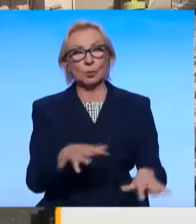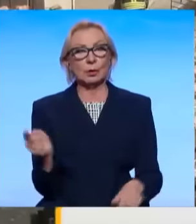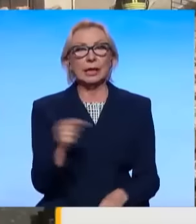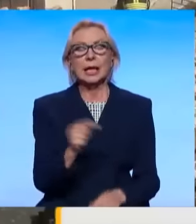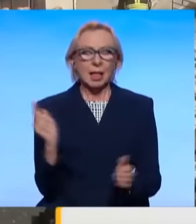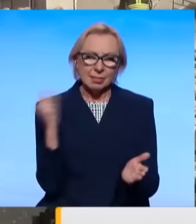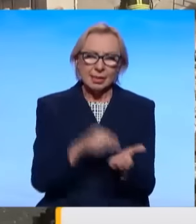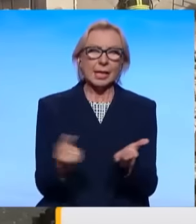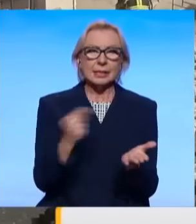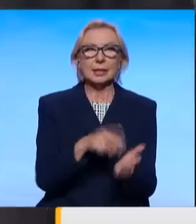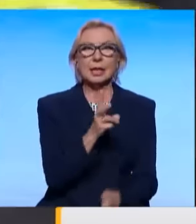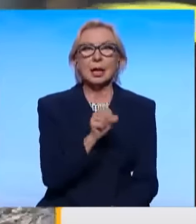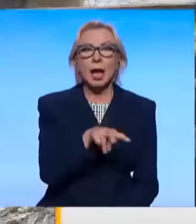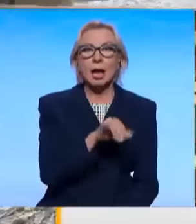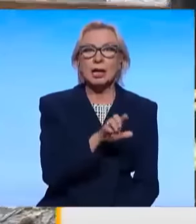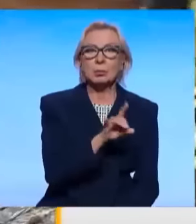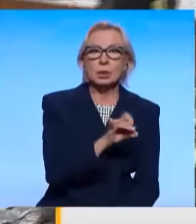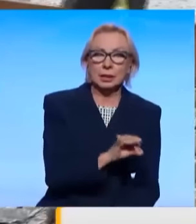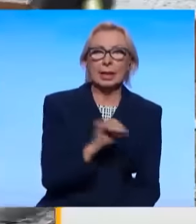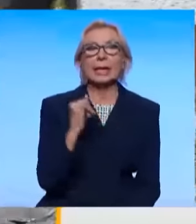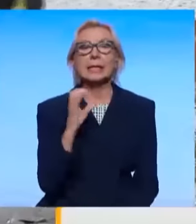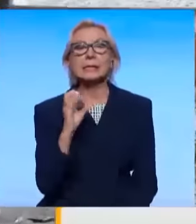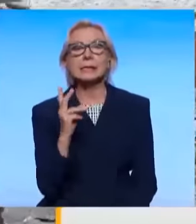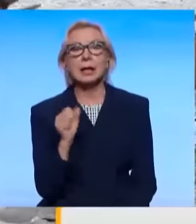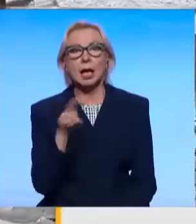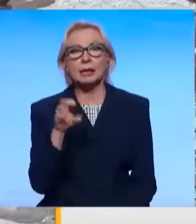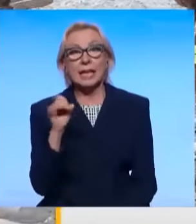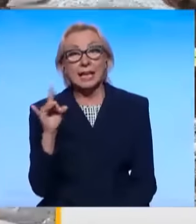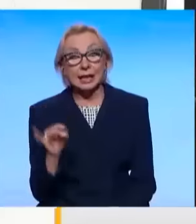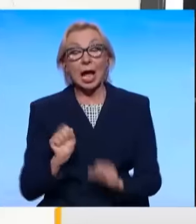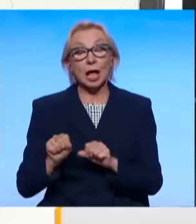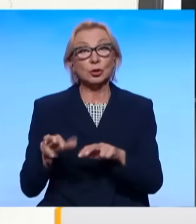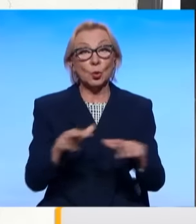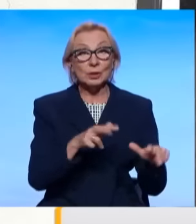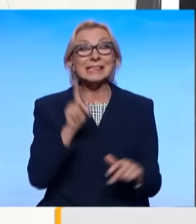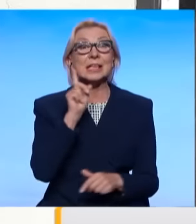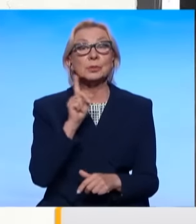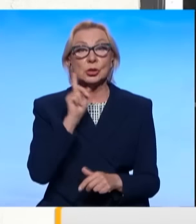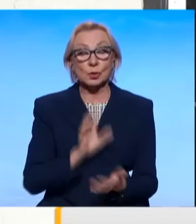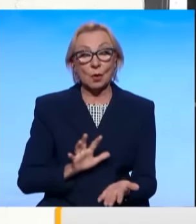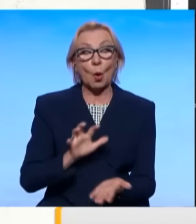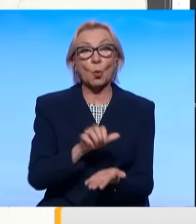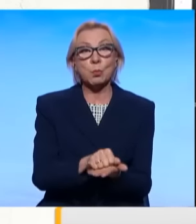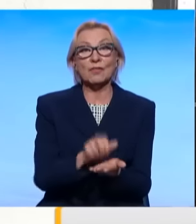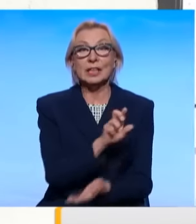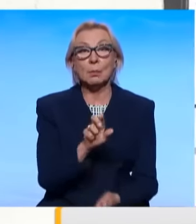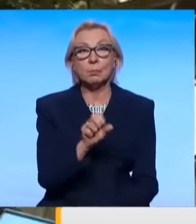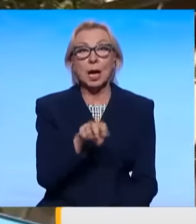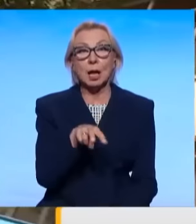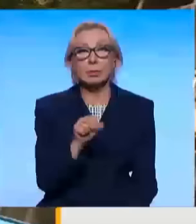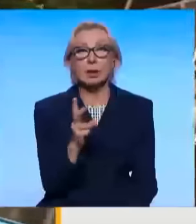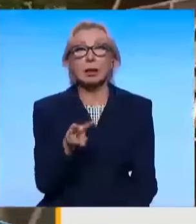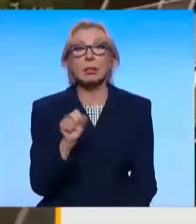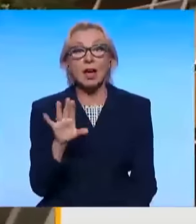калібри, а з Криму – іскандери. Ну а ворожі дрони злітали із тимчасово окупованої Балаклави і